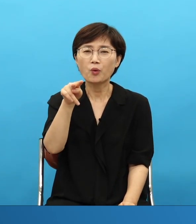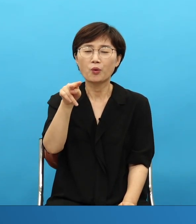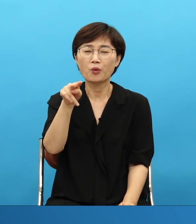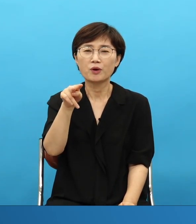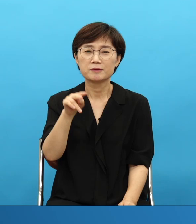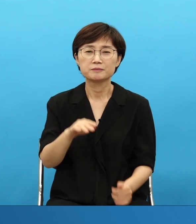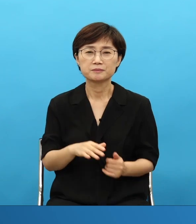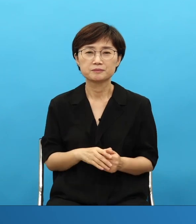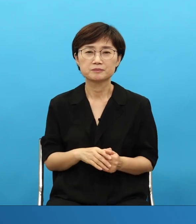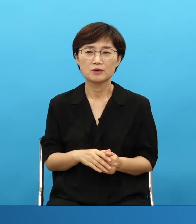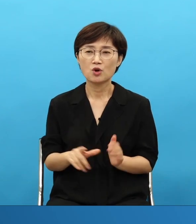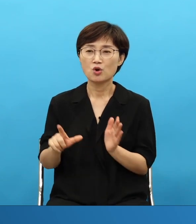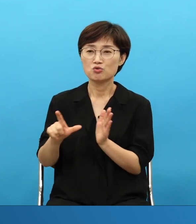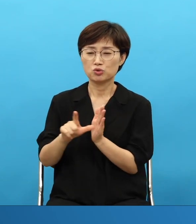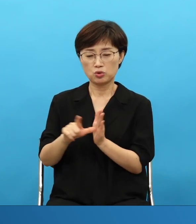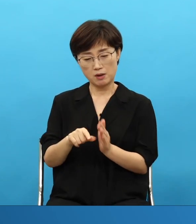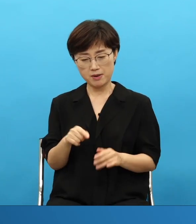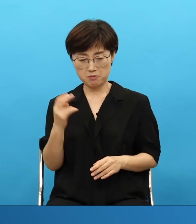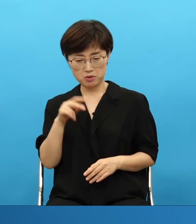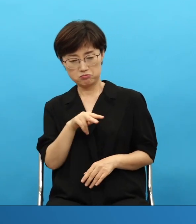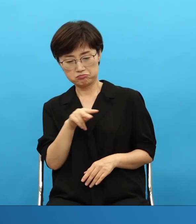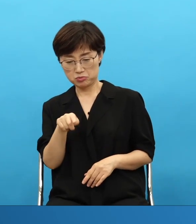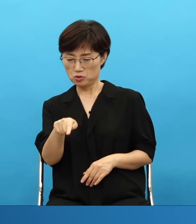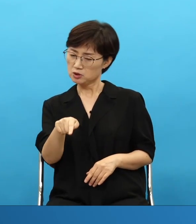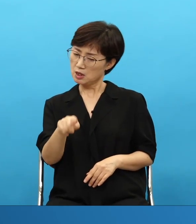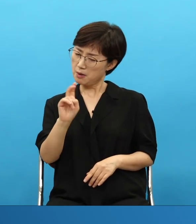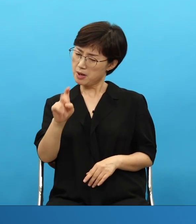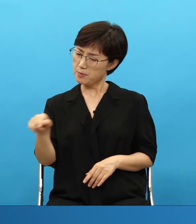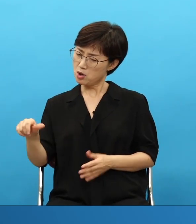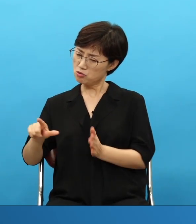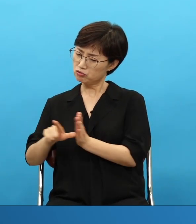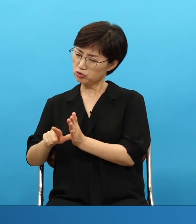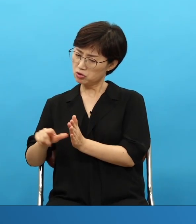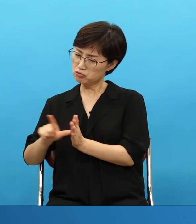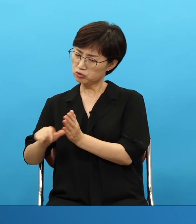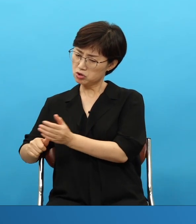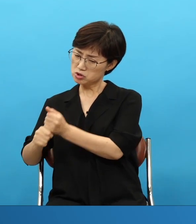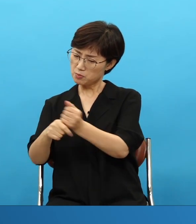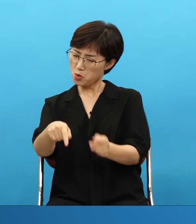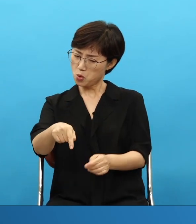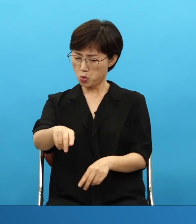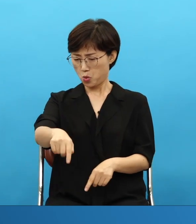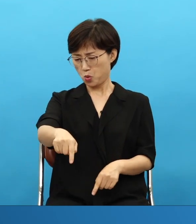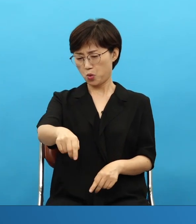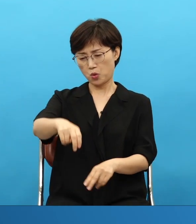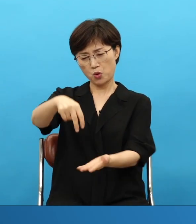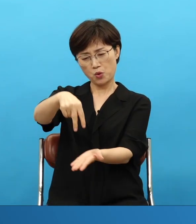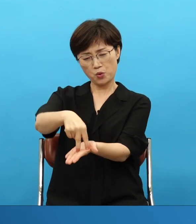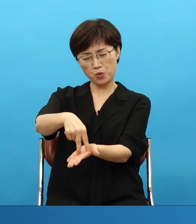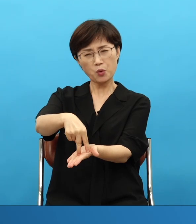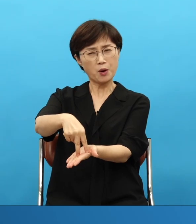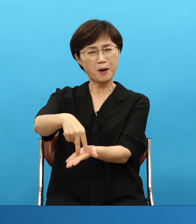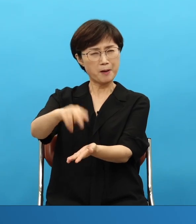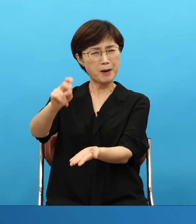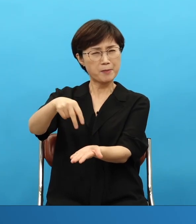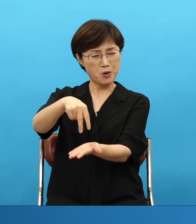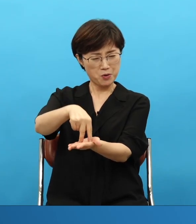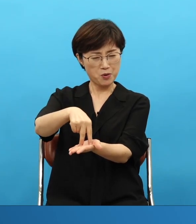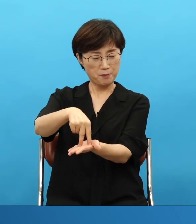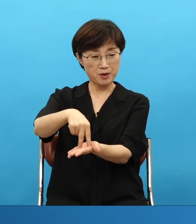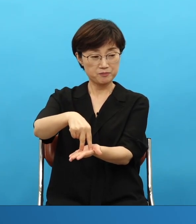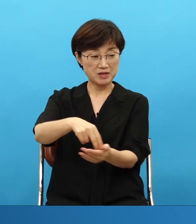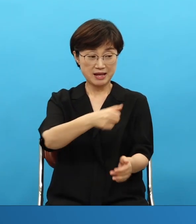tried. 아마 루터가 요 정도쯤 서지 않았겠나라고 예상도 하고요. And I imagined that maybe Luther was standing at this 또 place.